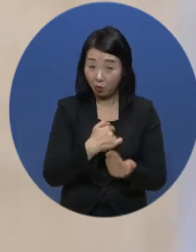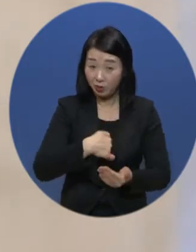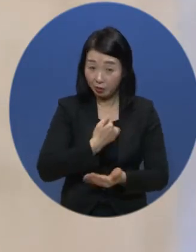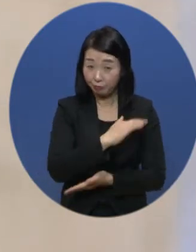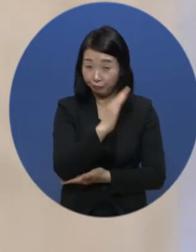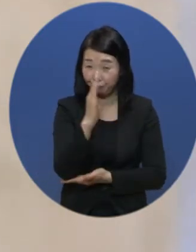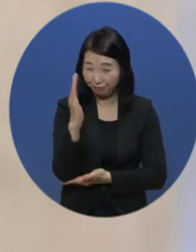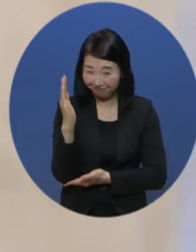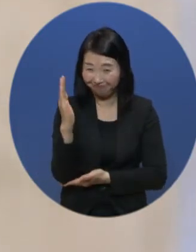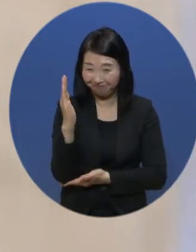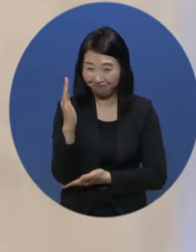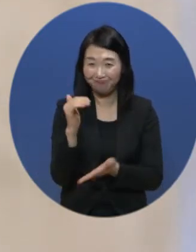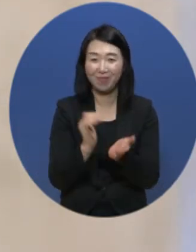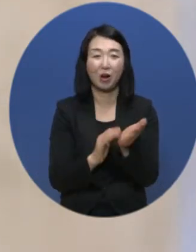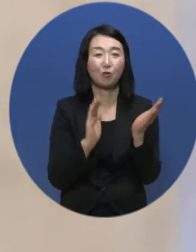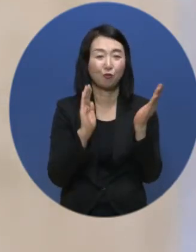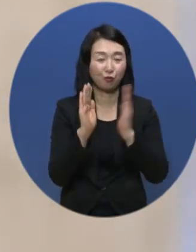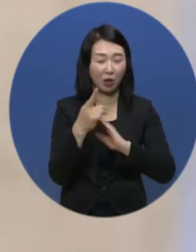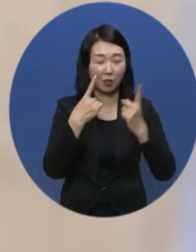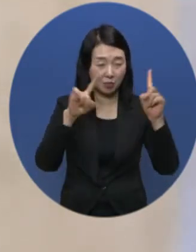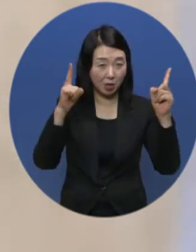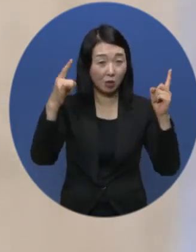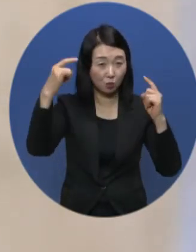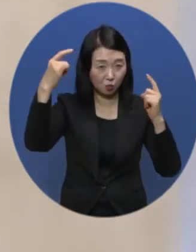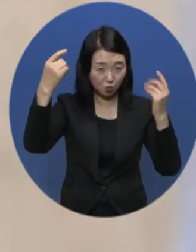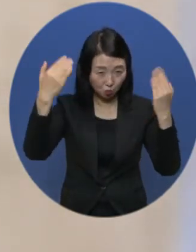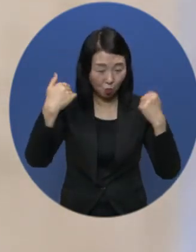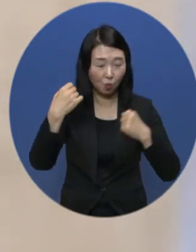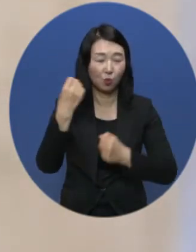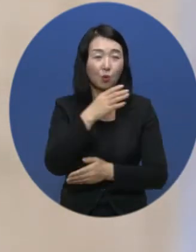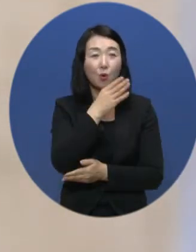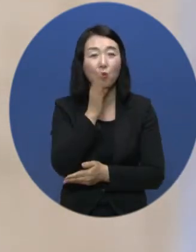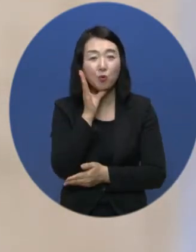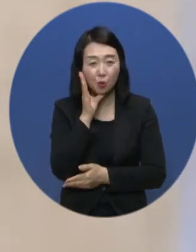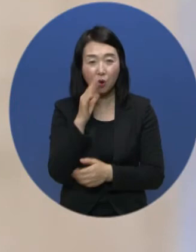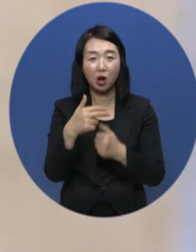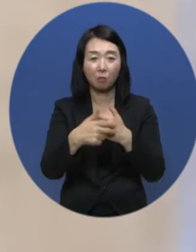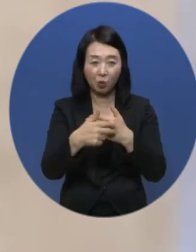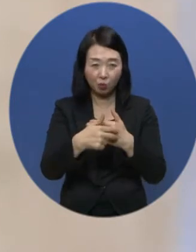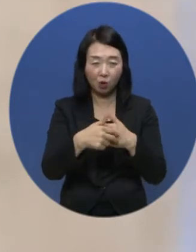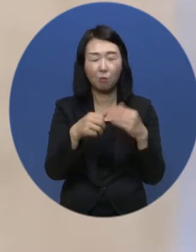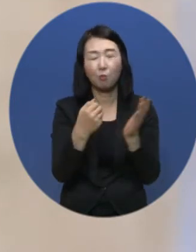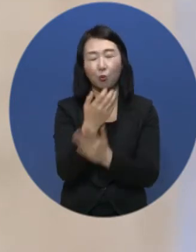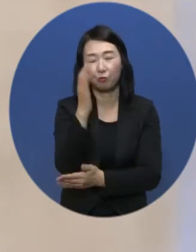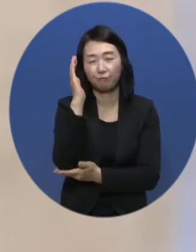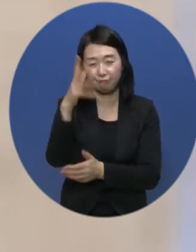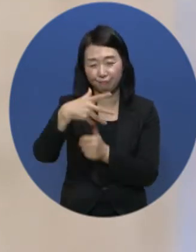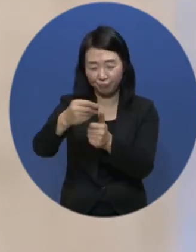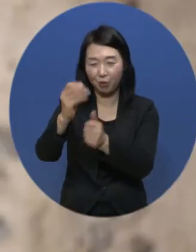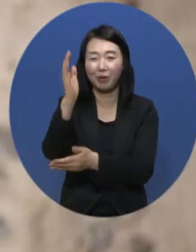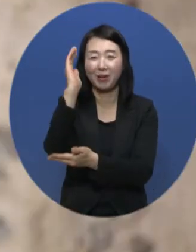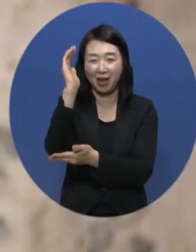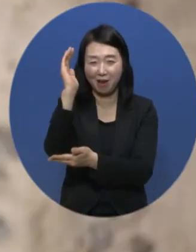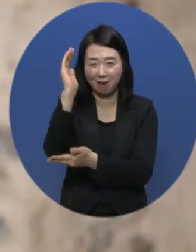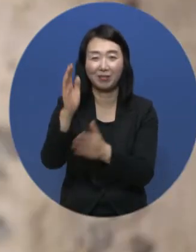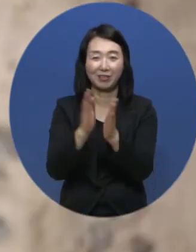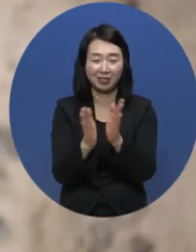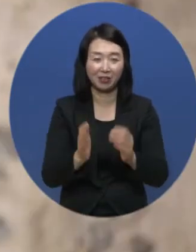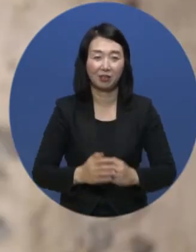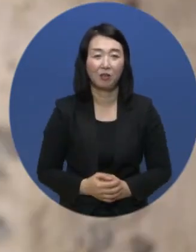뒤 대학교와 요양원, 병원에서 강연 활동을 할 수 있었습니다.